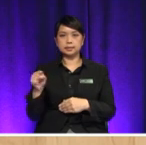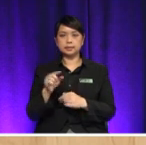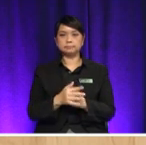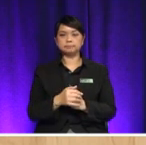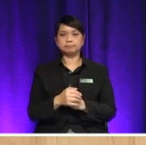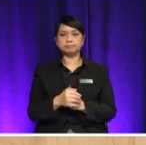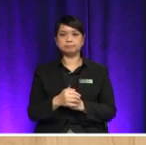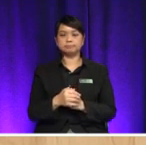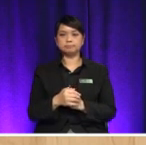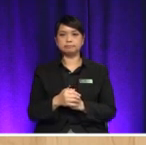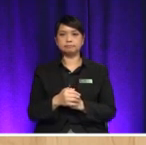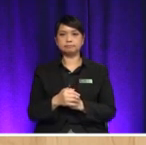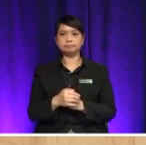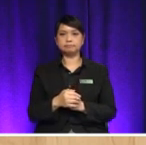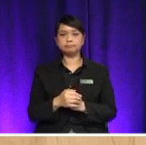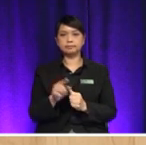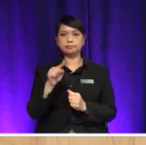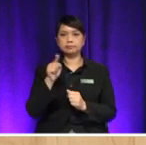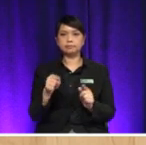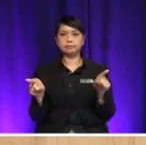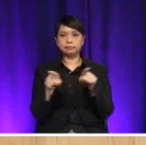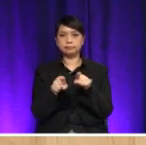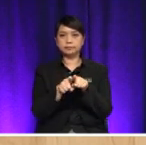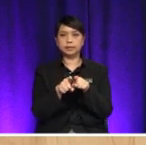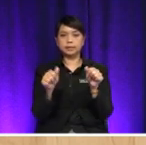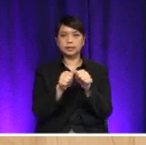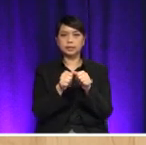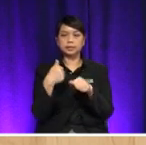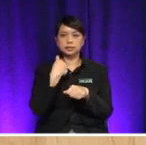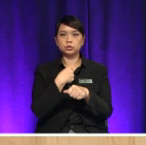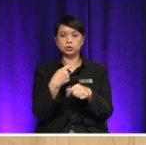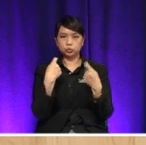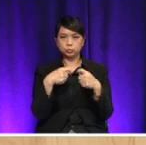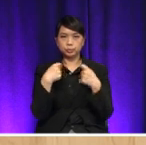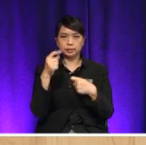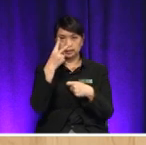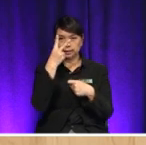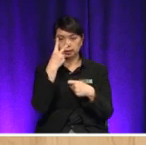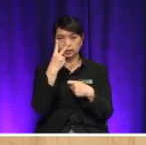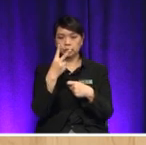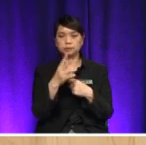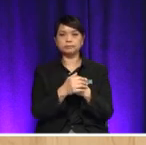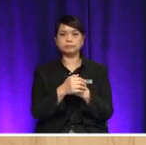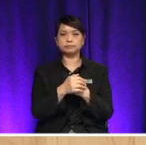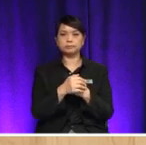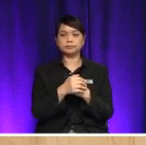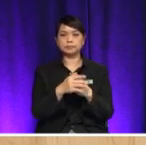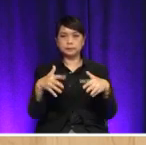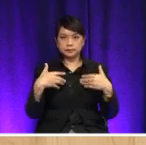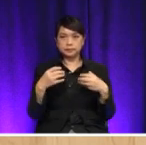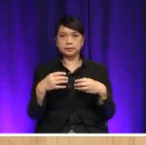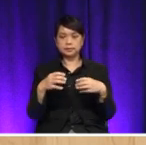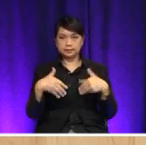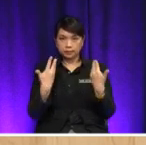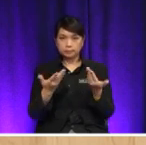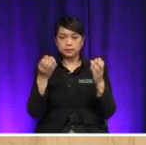Z adalah bersamaan dengan kalau kita tengok kita coba kaitkan 20% bahagia dengan Duo darat dengan 100